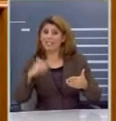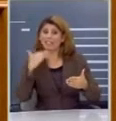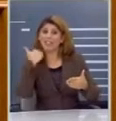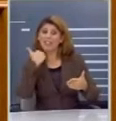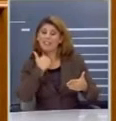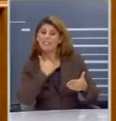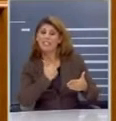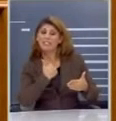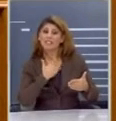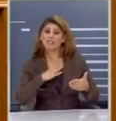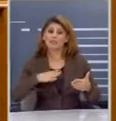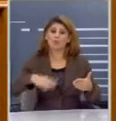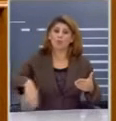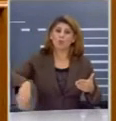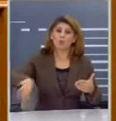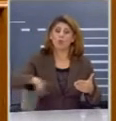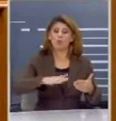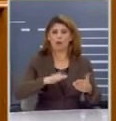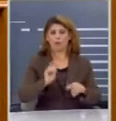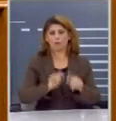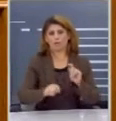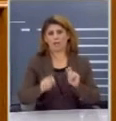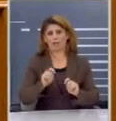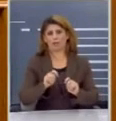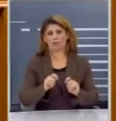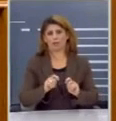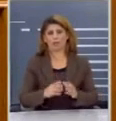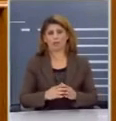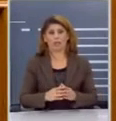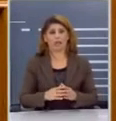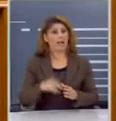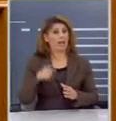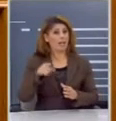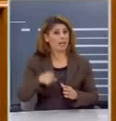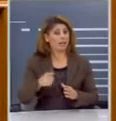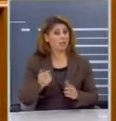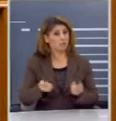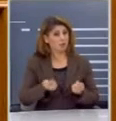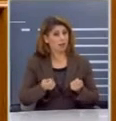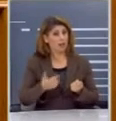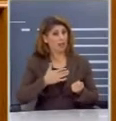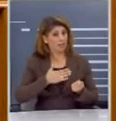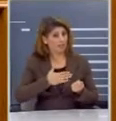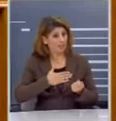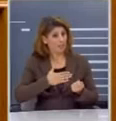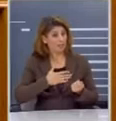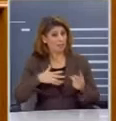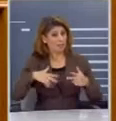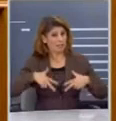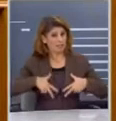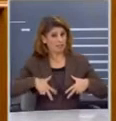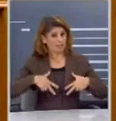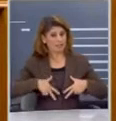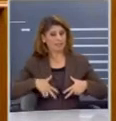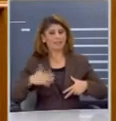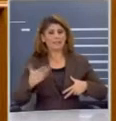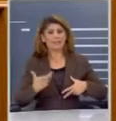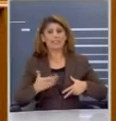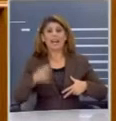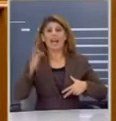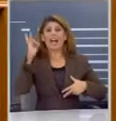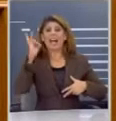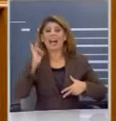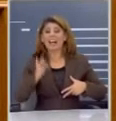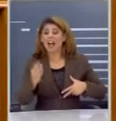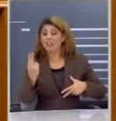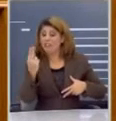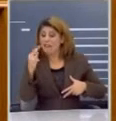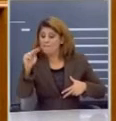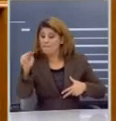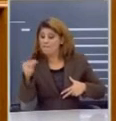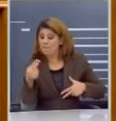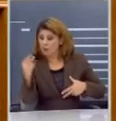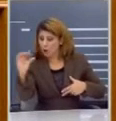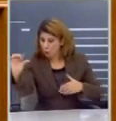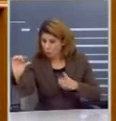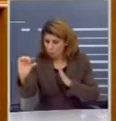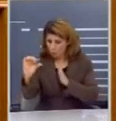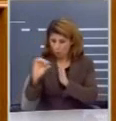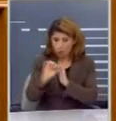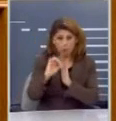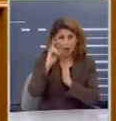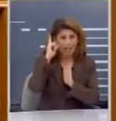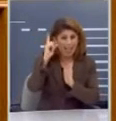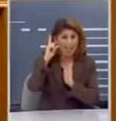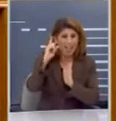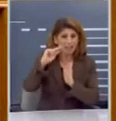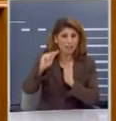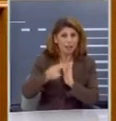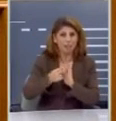λαού δημιουργούν. Εκείνο το οποίο κάνει η δική μας κυβέρνηση είναι κάθε ευρώ που μπορεί να εξοικονομηθεί να πάει